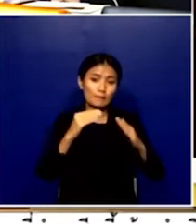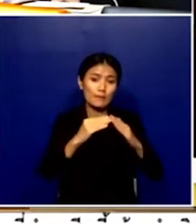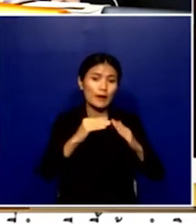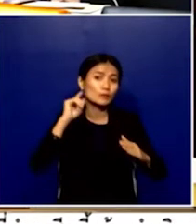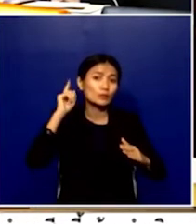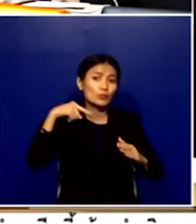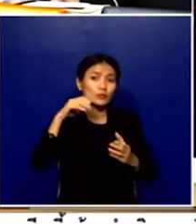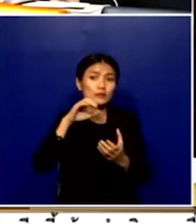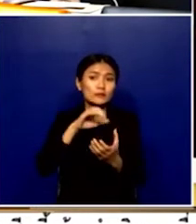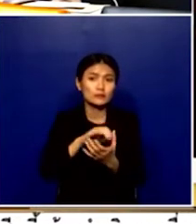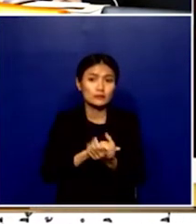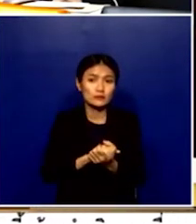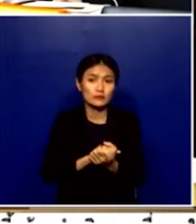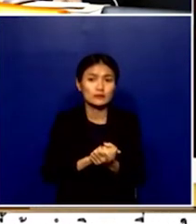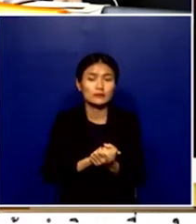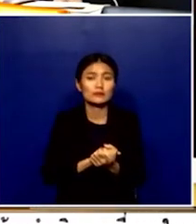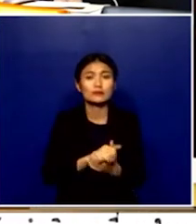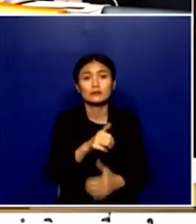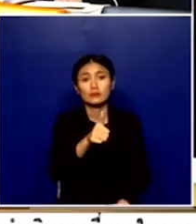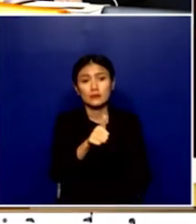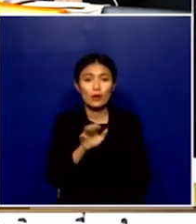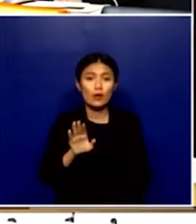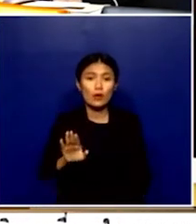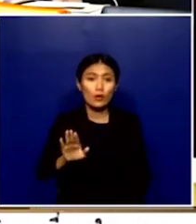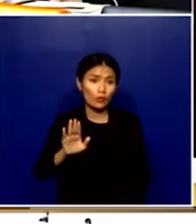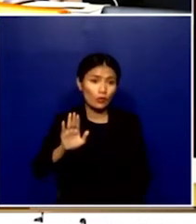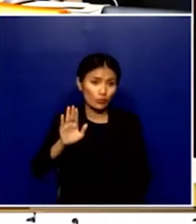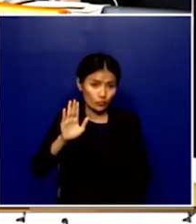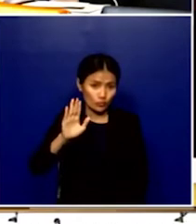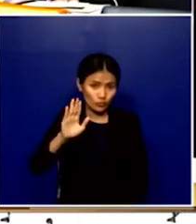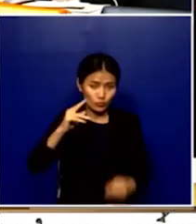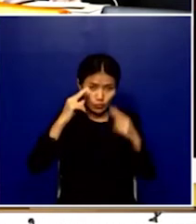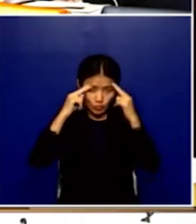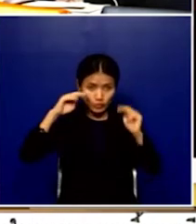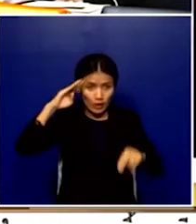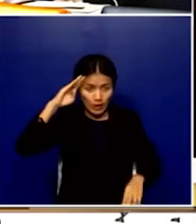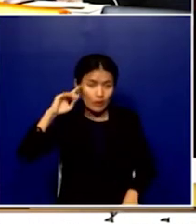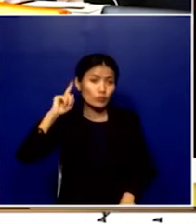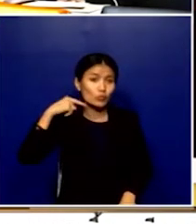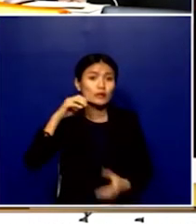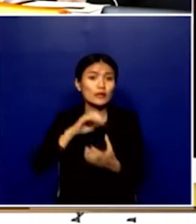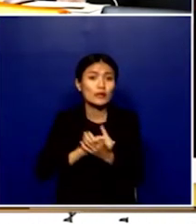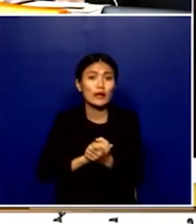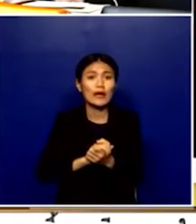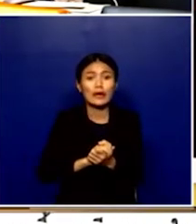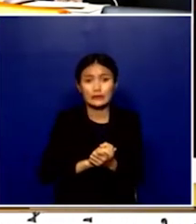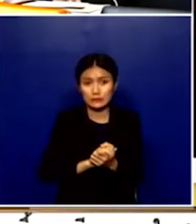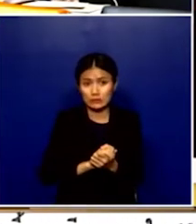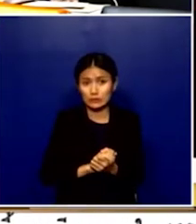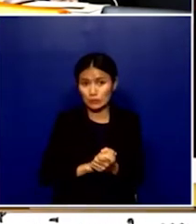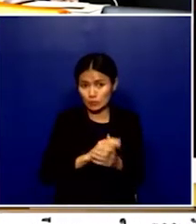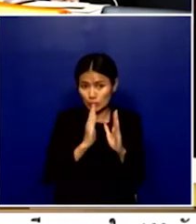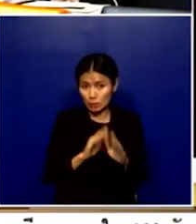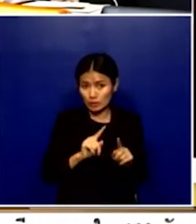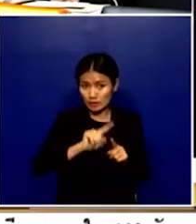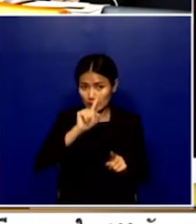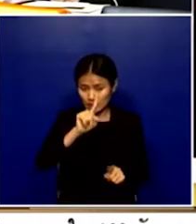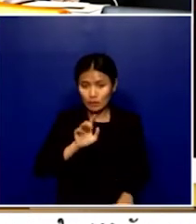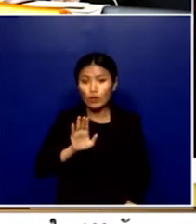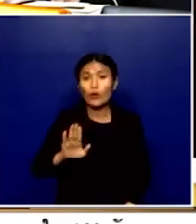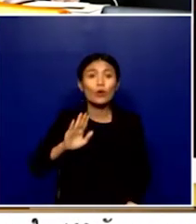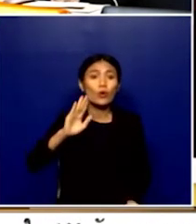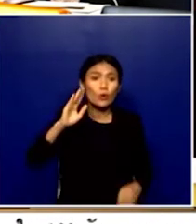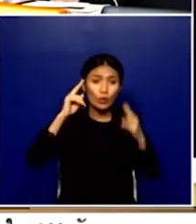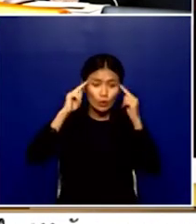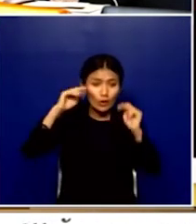าคนที่หนึ่นะคะของคุณประยุตจัโอชาค่ะบ้านนี้แจ้งเอาไว้กับ บอ Bur. India